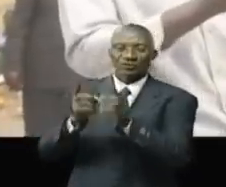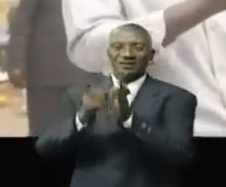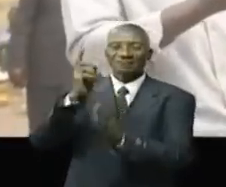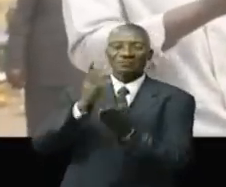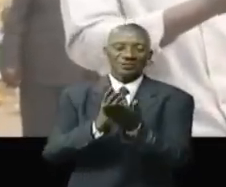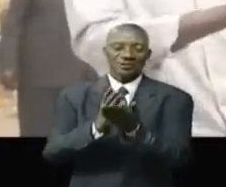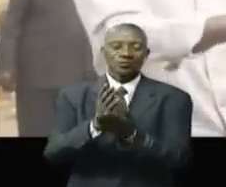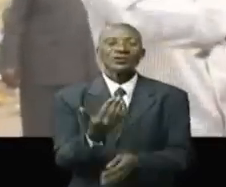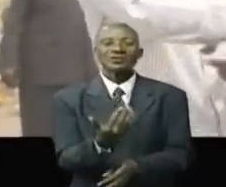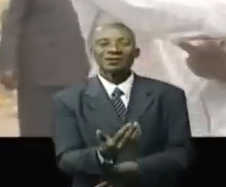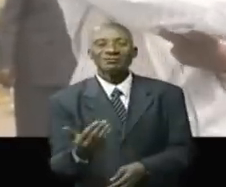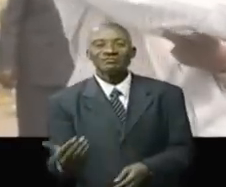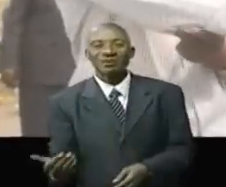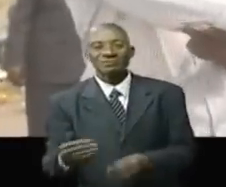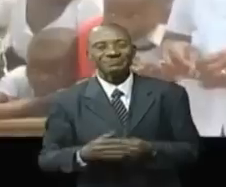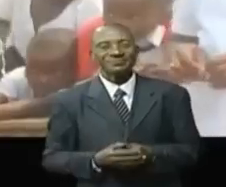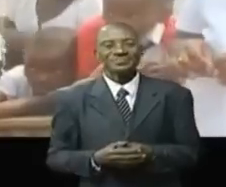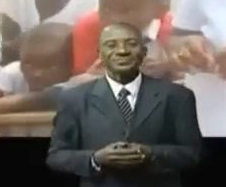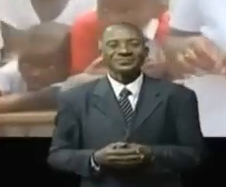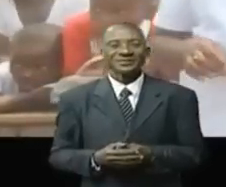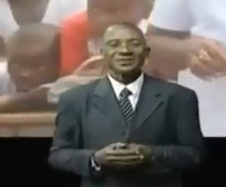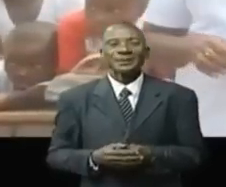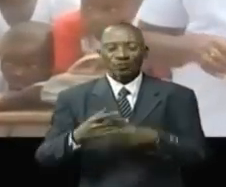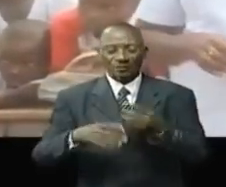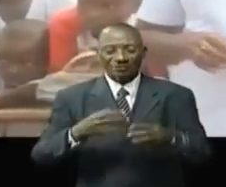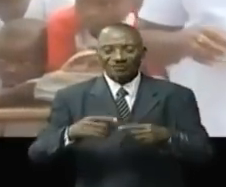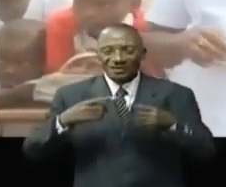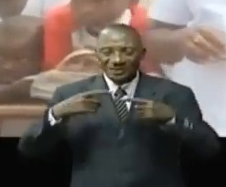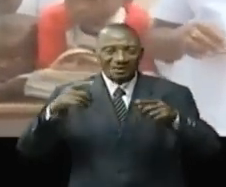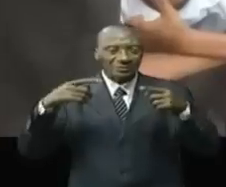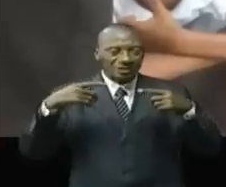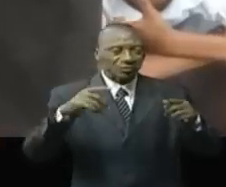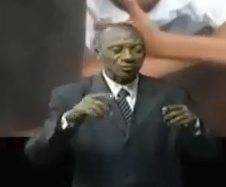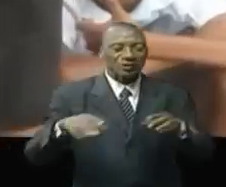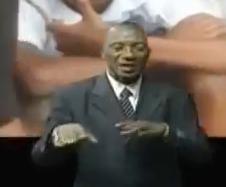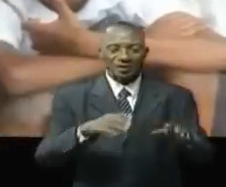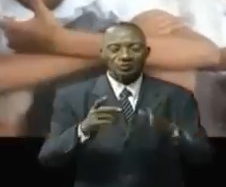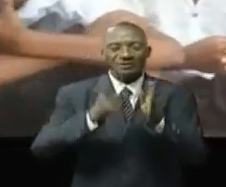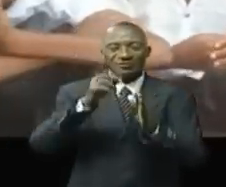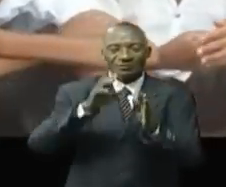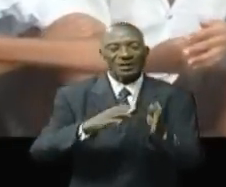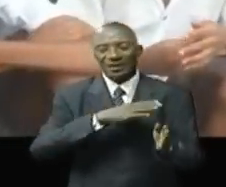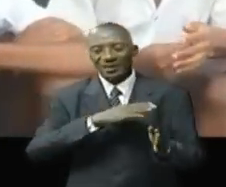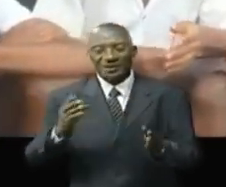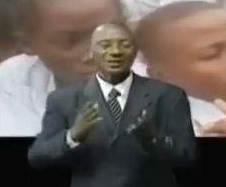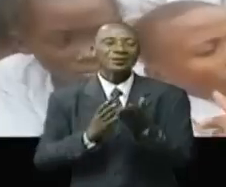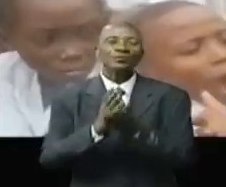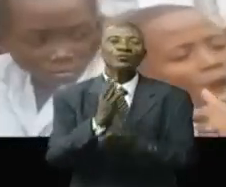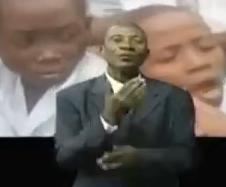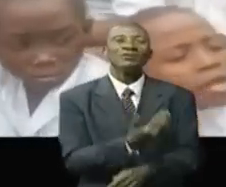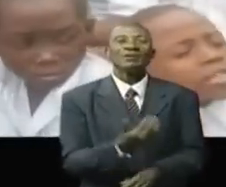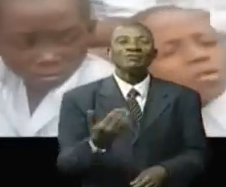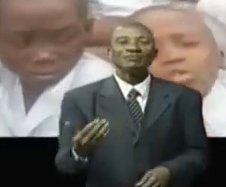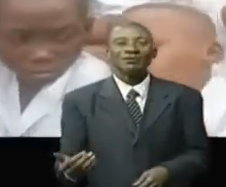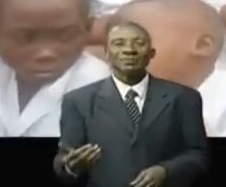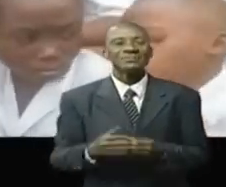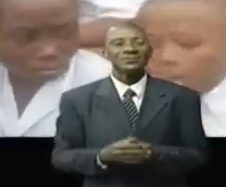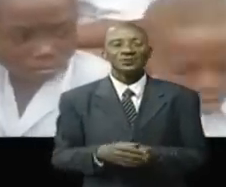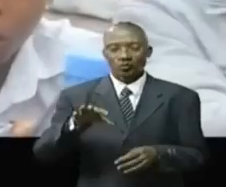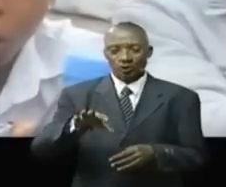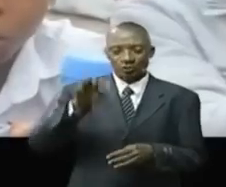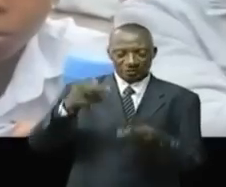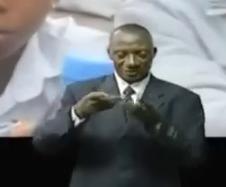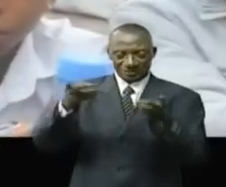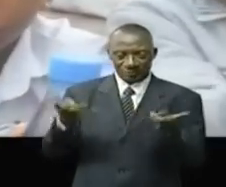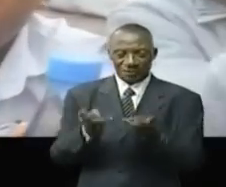de sensibilisation, Action pour le développement et les droits de l'enfant et de la femme a choisi l'EPA Matongé dans la